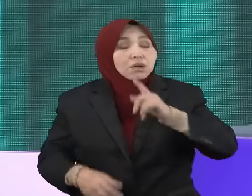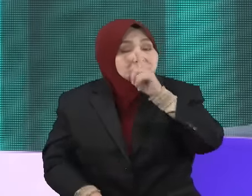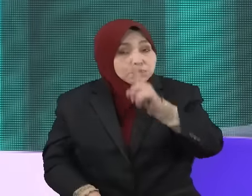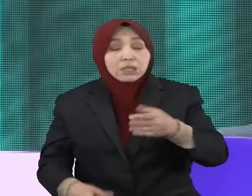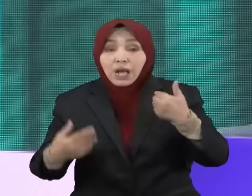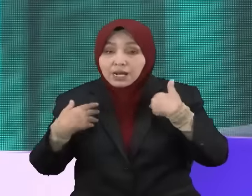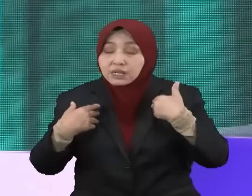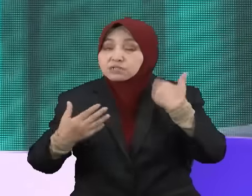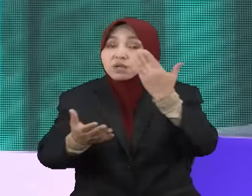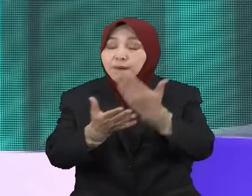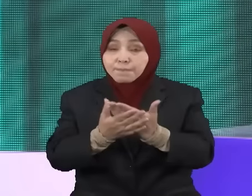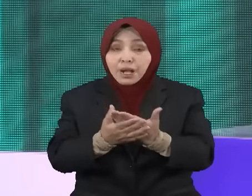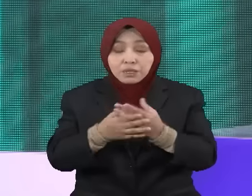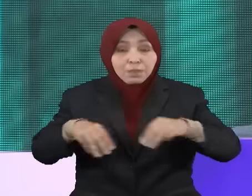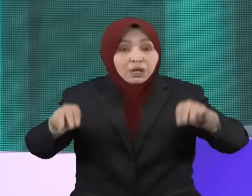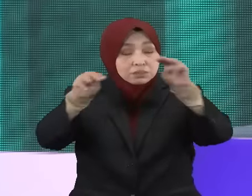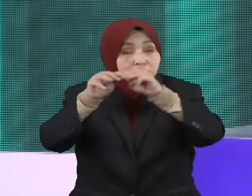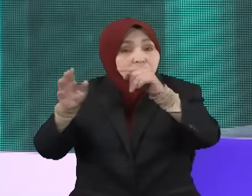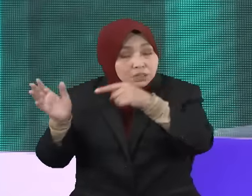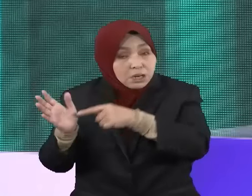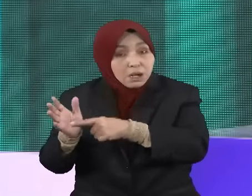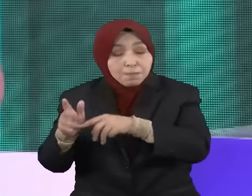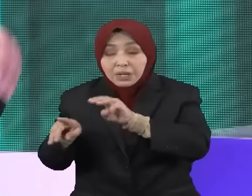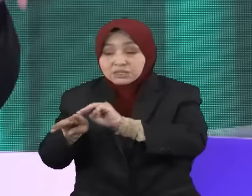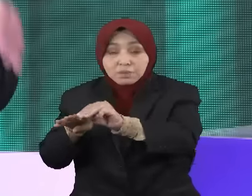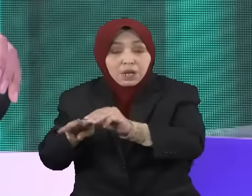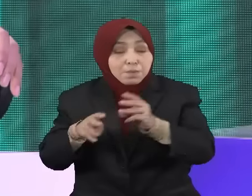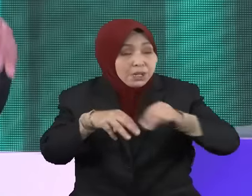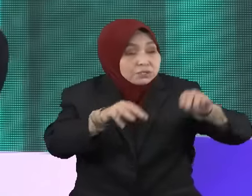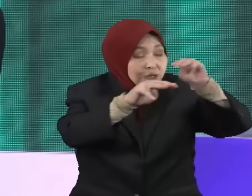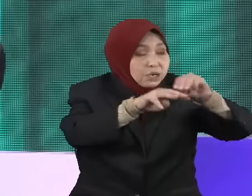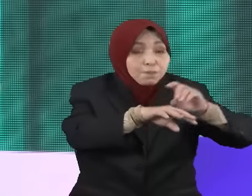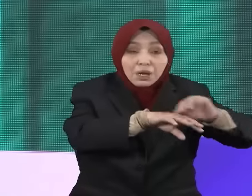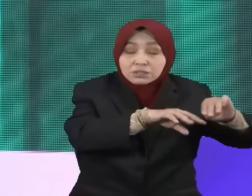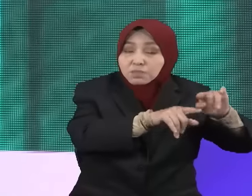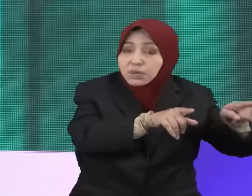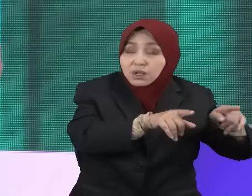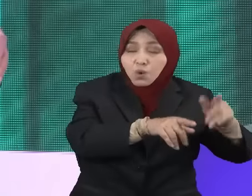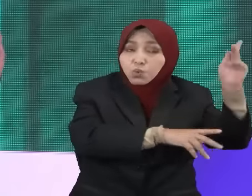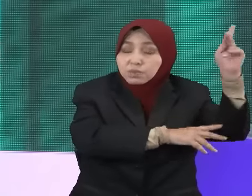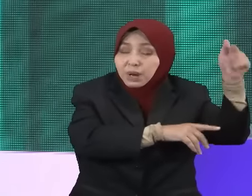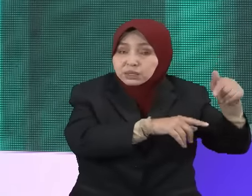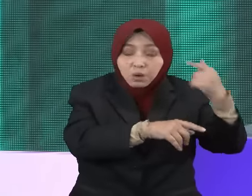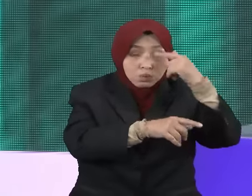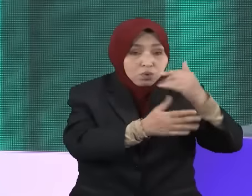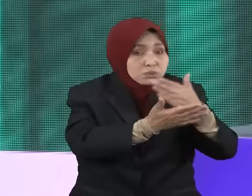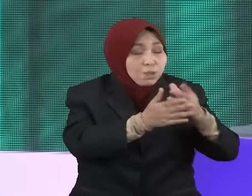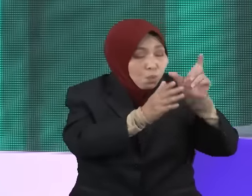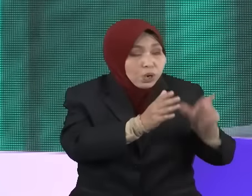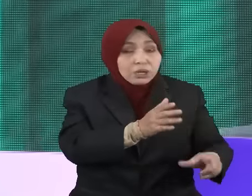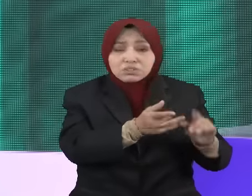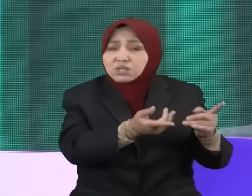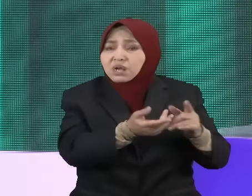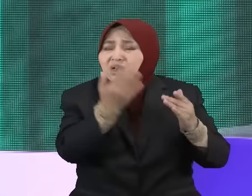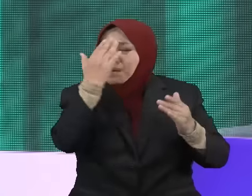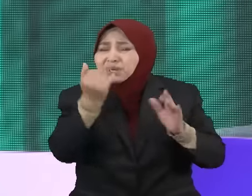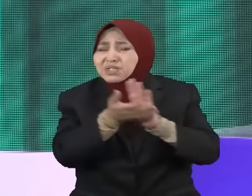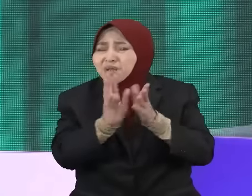ada sampai masjid ni mazhab ini, masjid ni mazhab ini, dan khutbah sini adalah untuk serang orang sini. Mengapa jadi